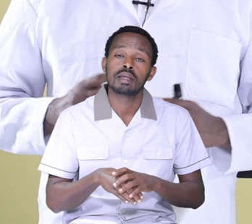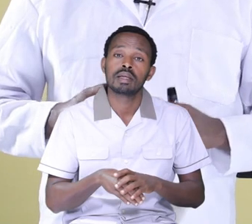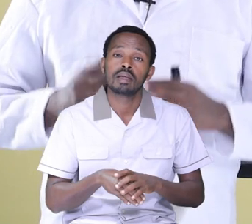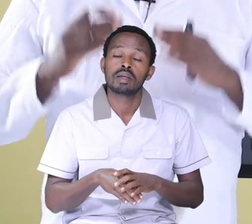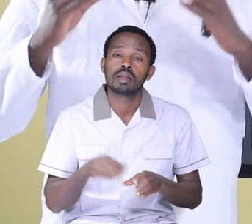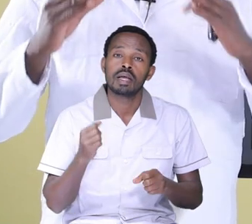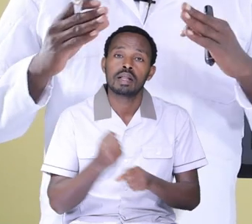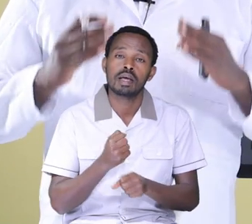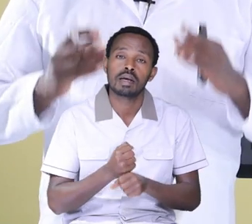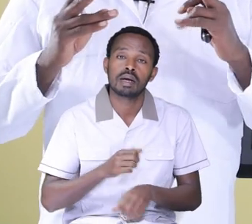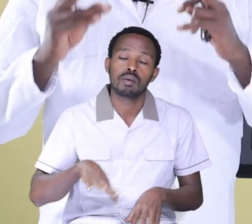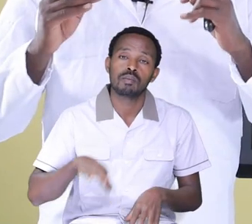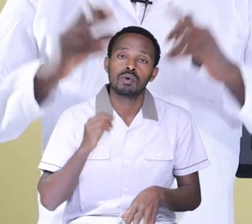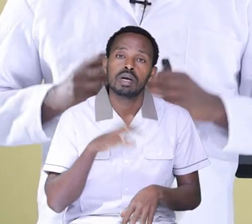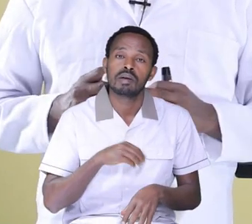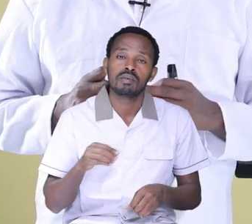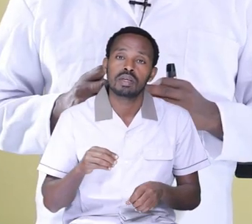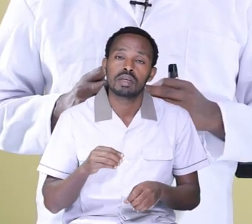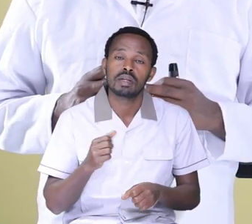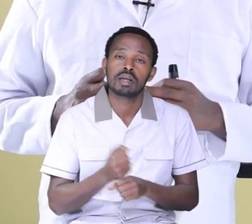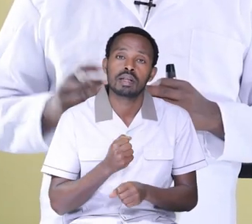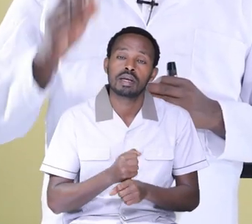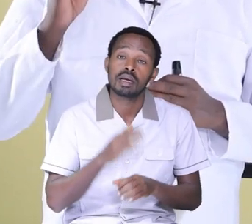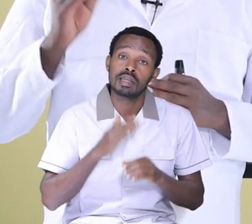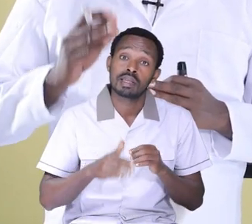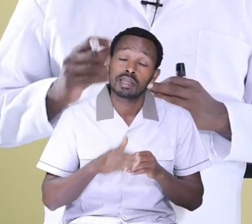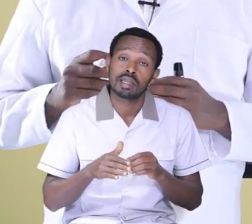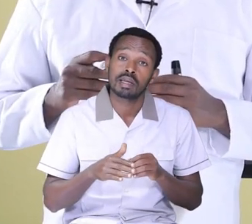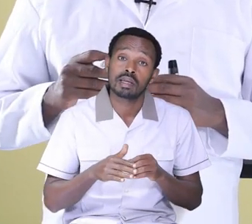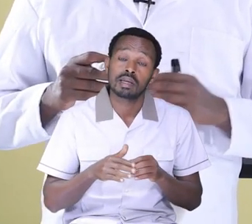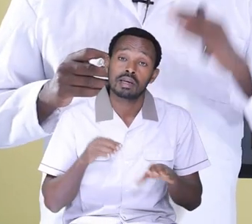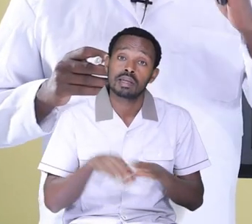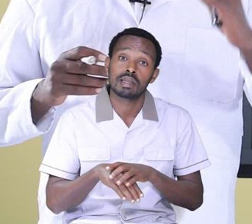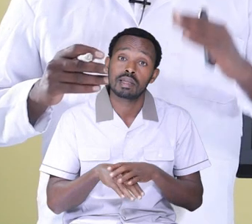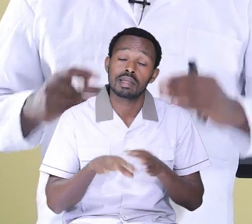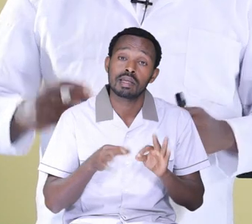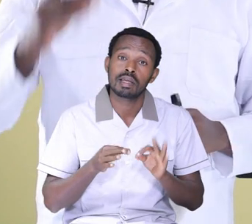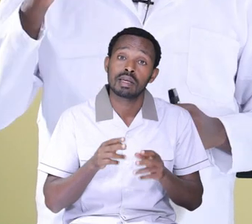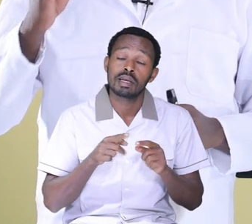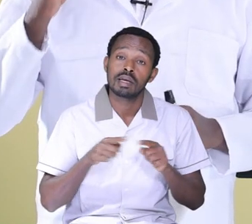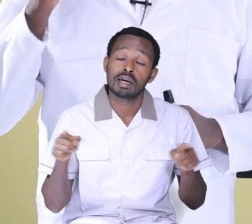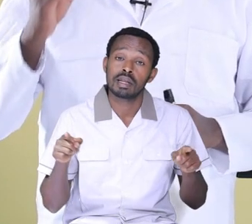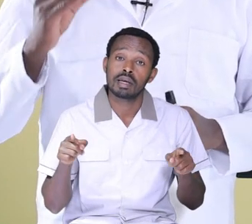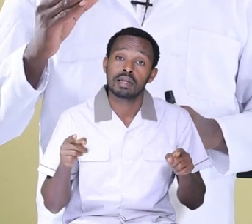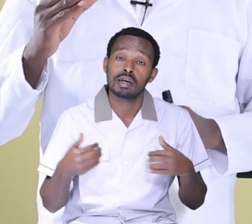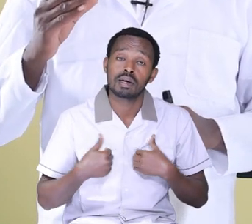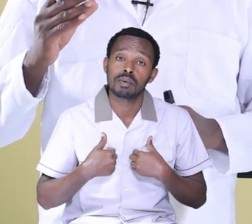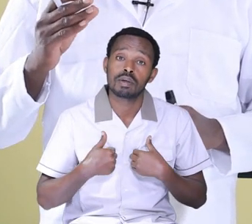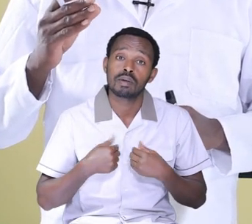wajjin hiika adda ta'e qaba. Barattoota, yeroo darbe waa'ee ga'umsaa